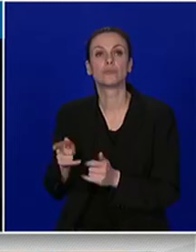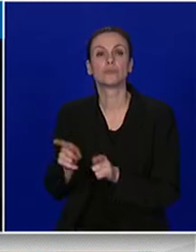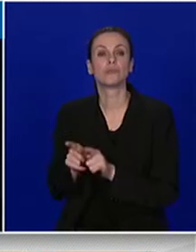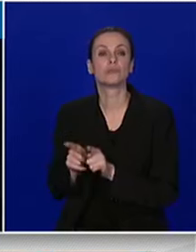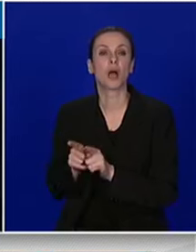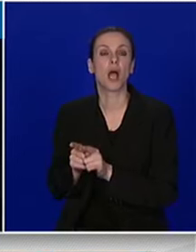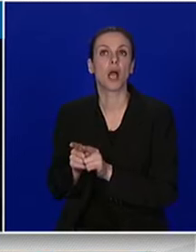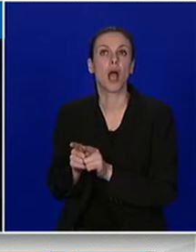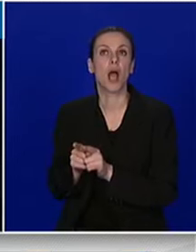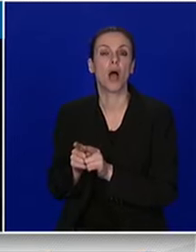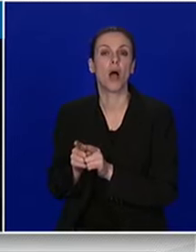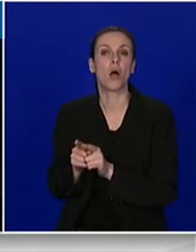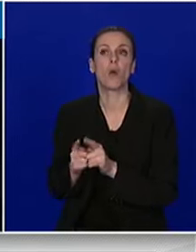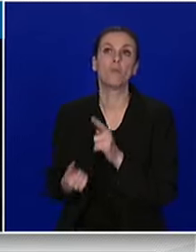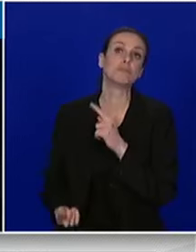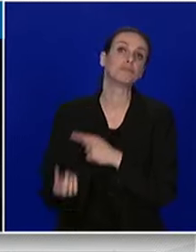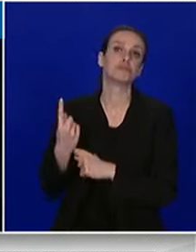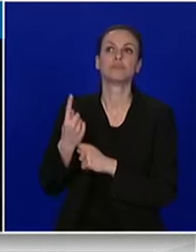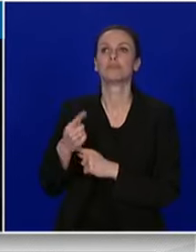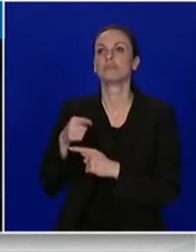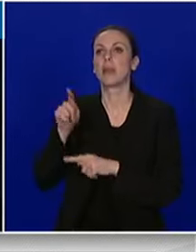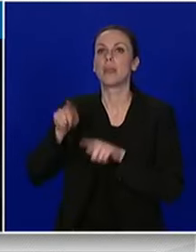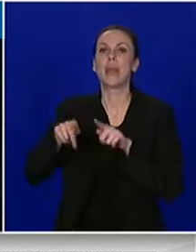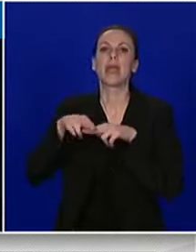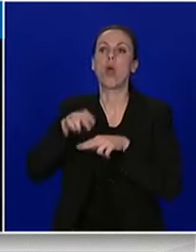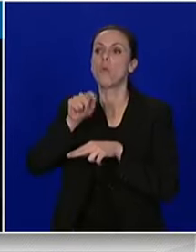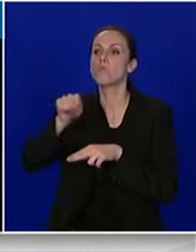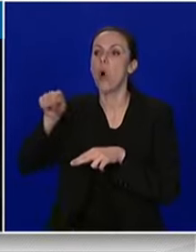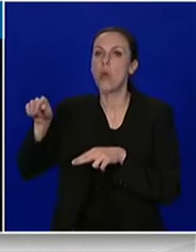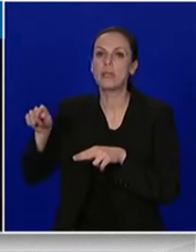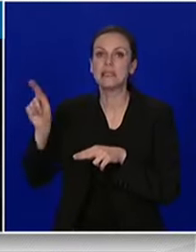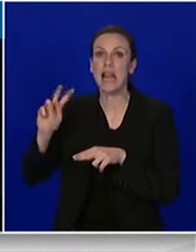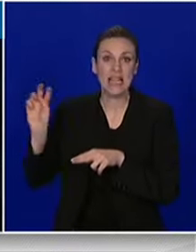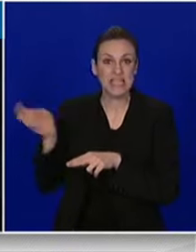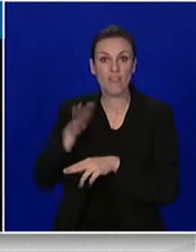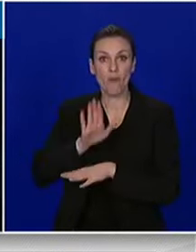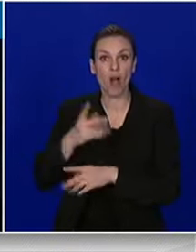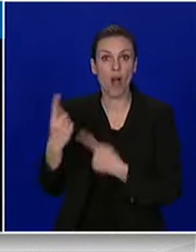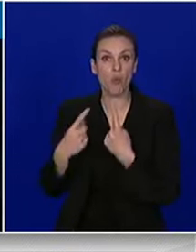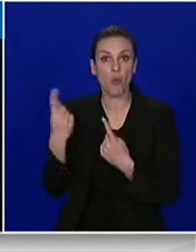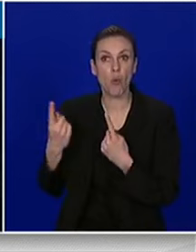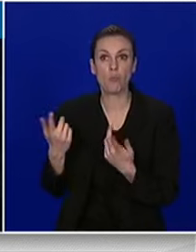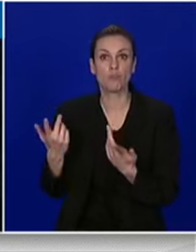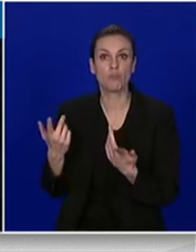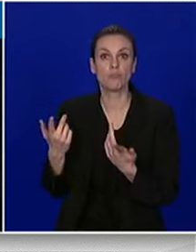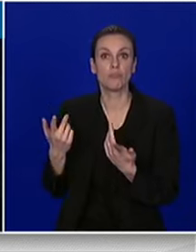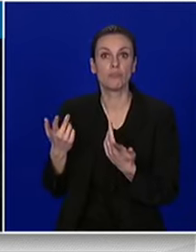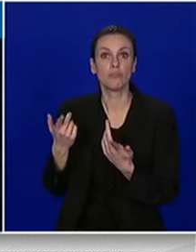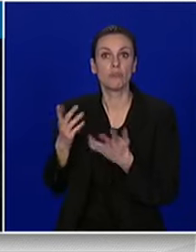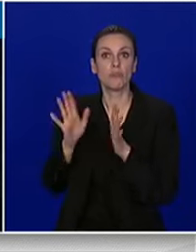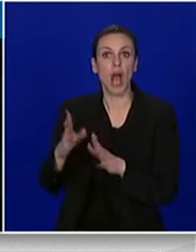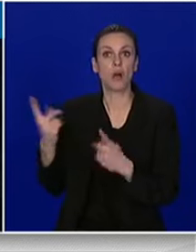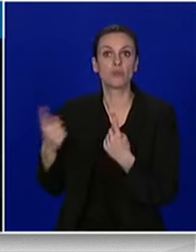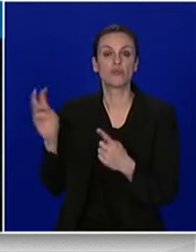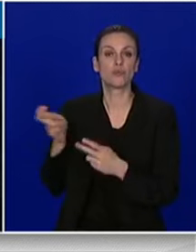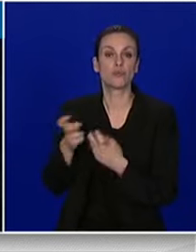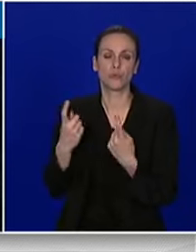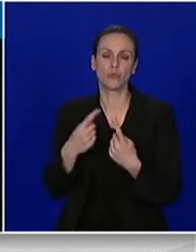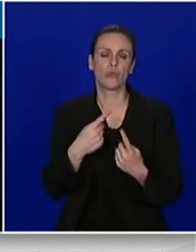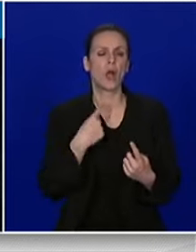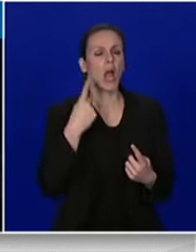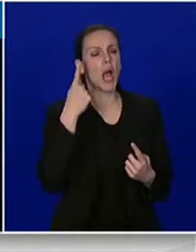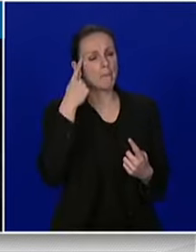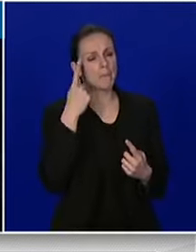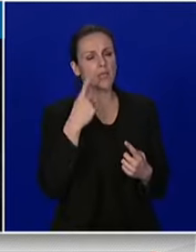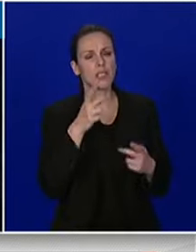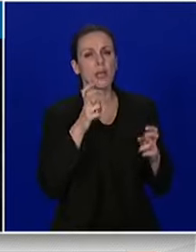nekakav eksces u pojedinim bolnicama, u pojedinim slučajevima, ili je dalje na neki način pravila? Mislim da je